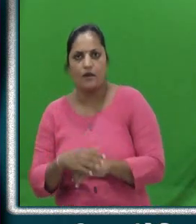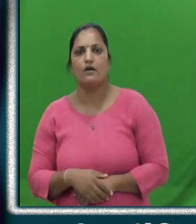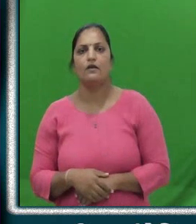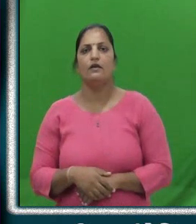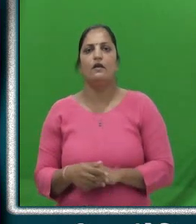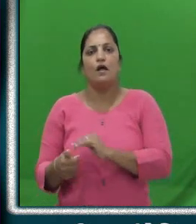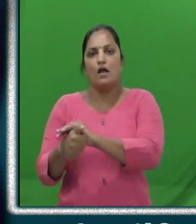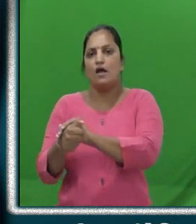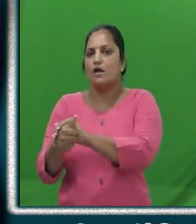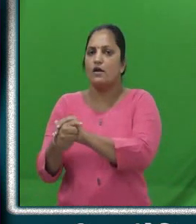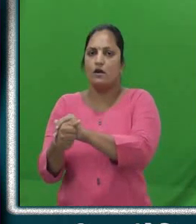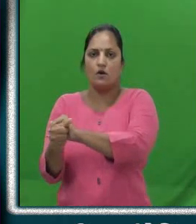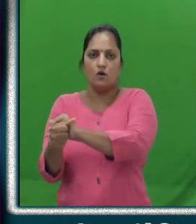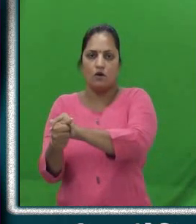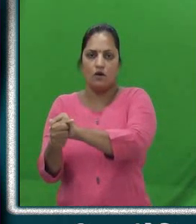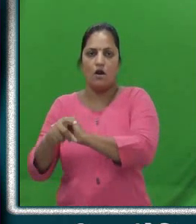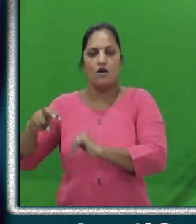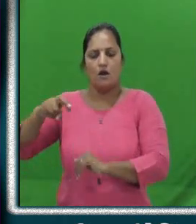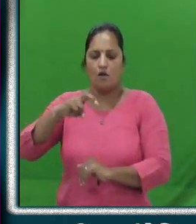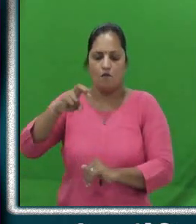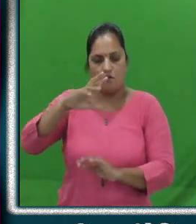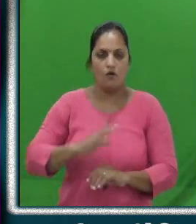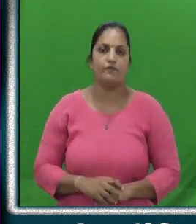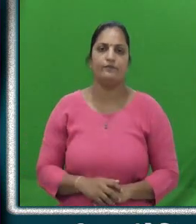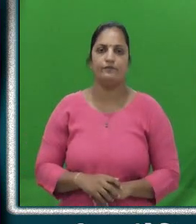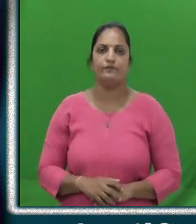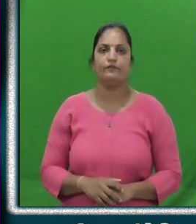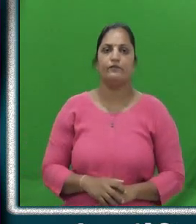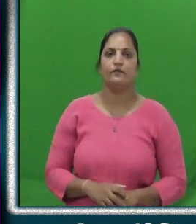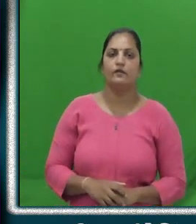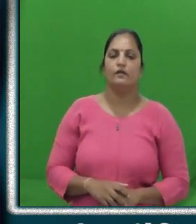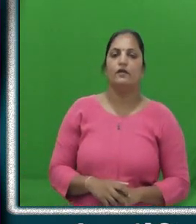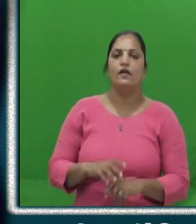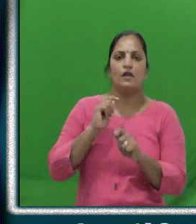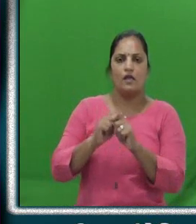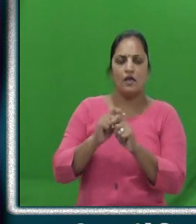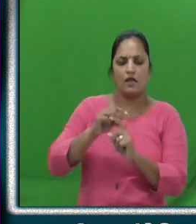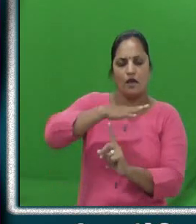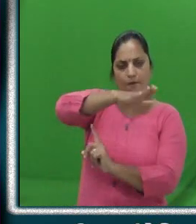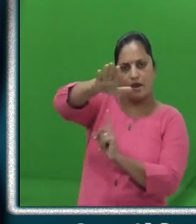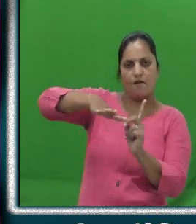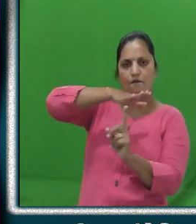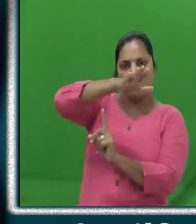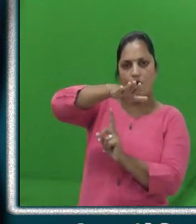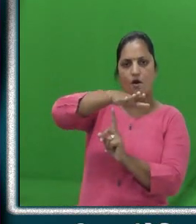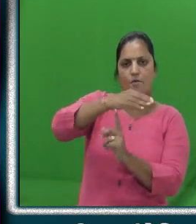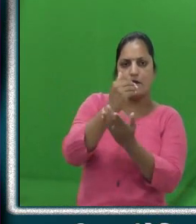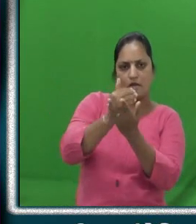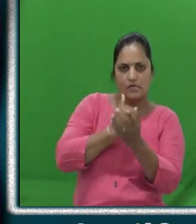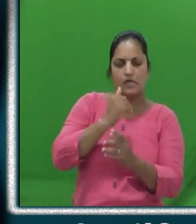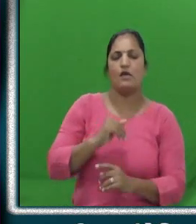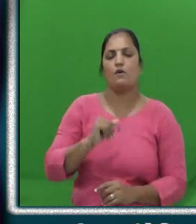વિથ ધ ટર્ટલ વોક, અરુણે એનું જે કેમ્પેઇન એટલે કે એની જે